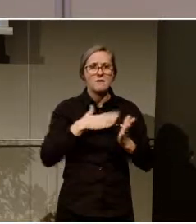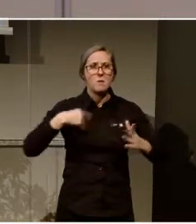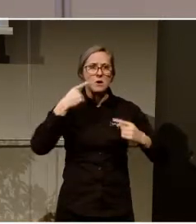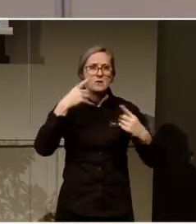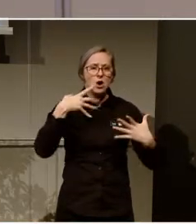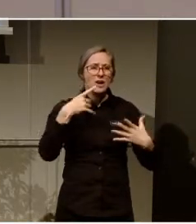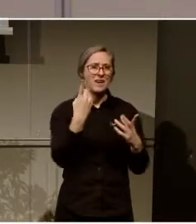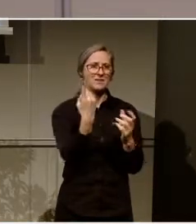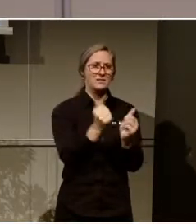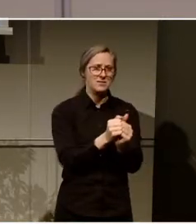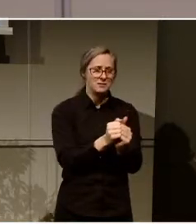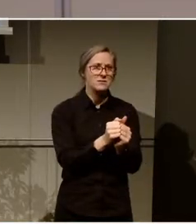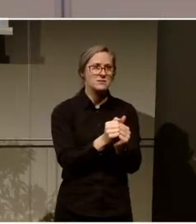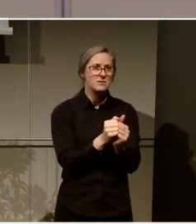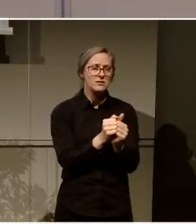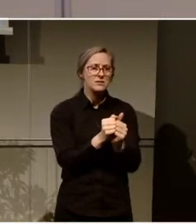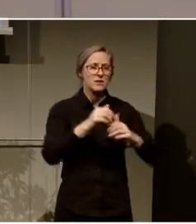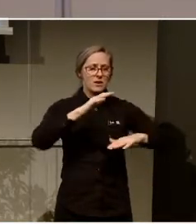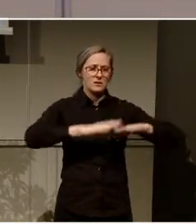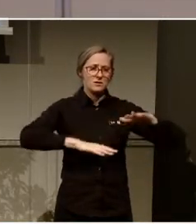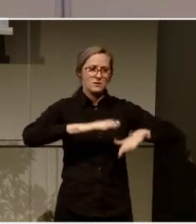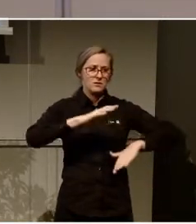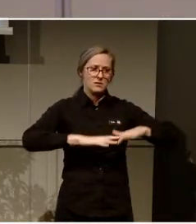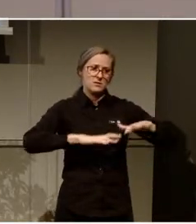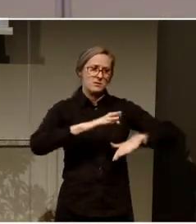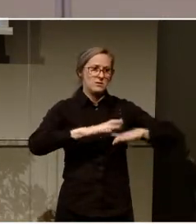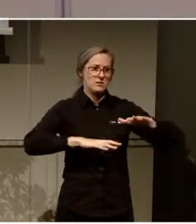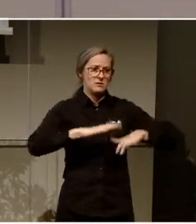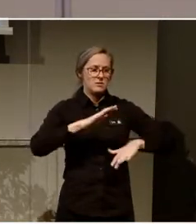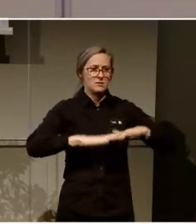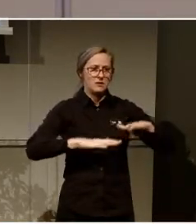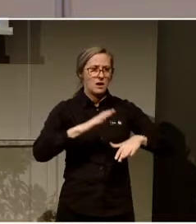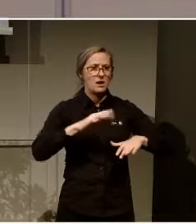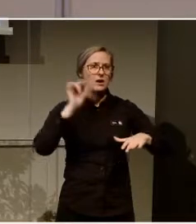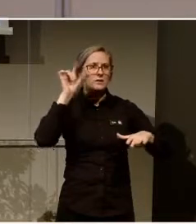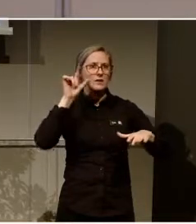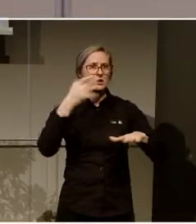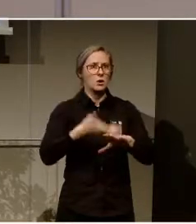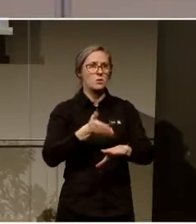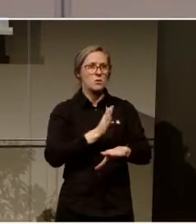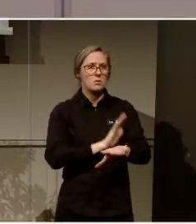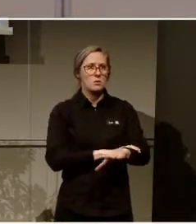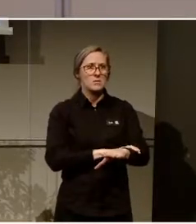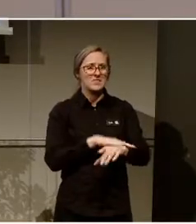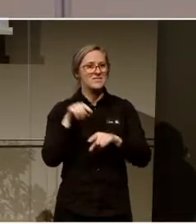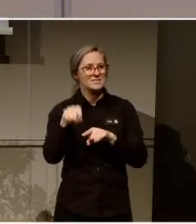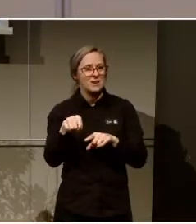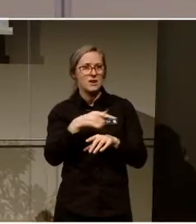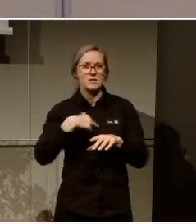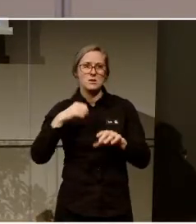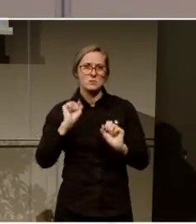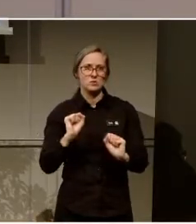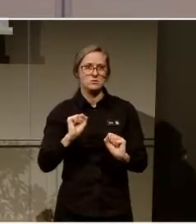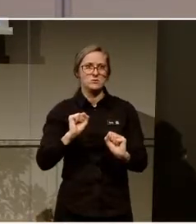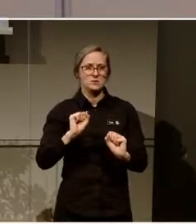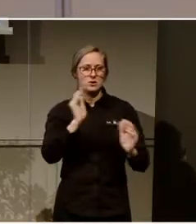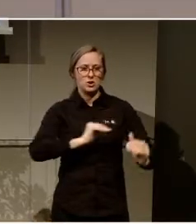som ett sätt och ett förhållningssätt till den digitala kompetensen. För det är någonting som kommer förutsättas av